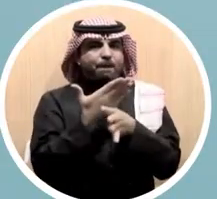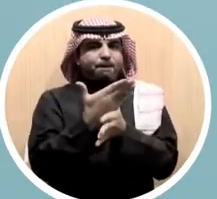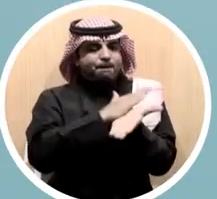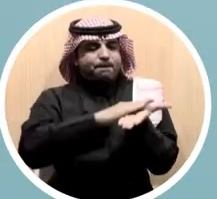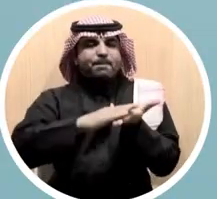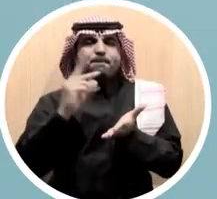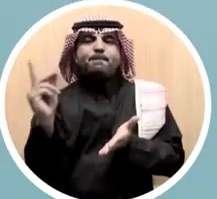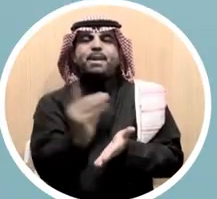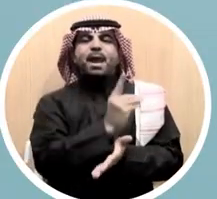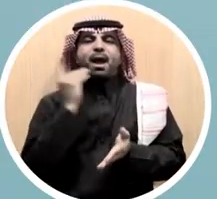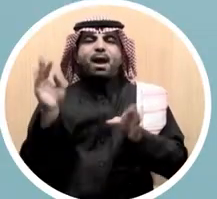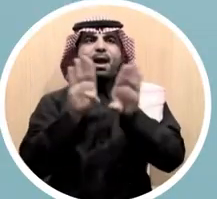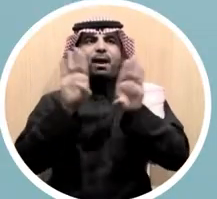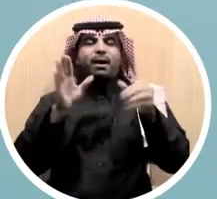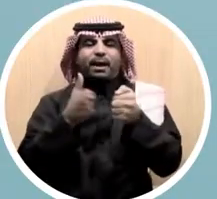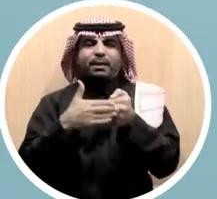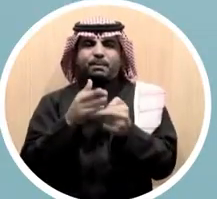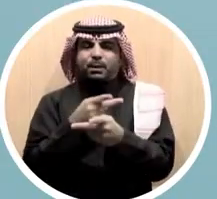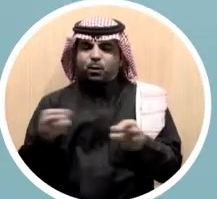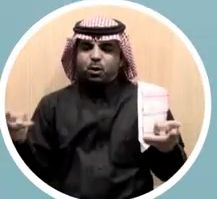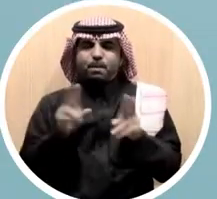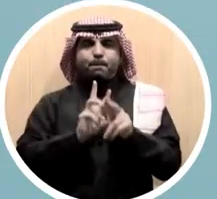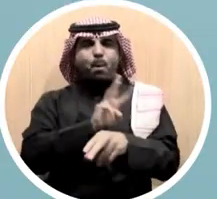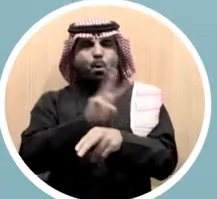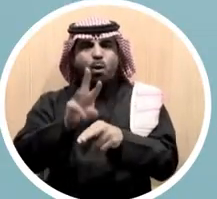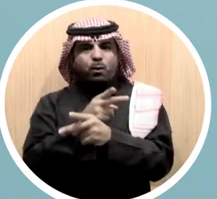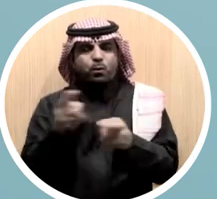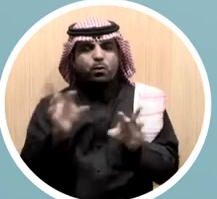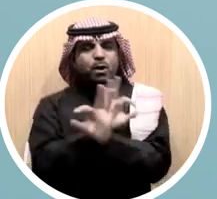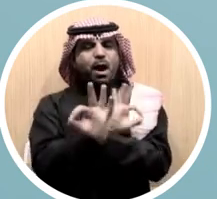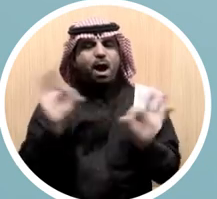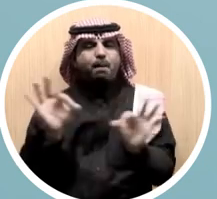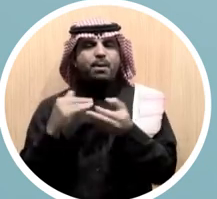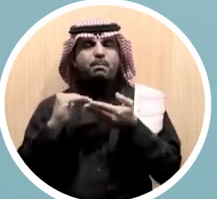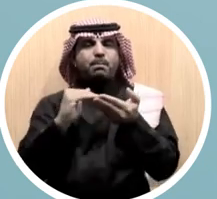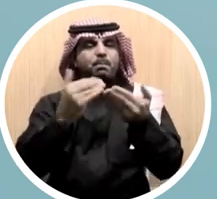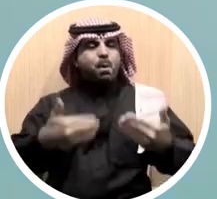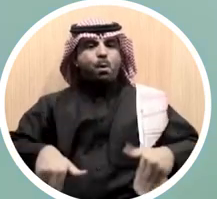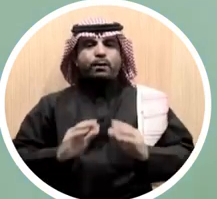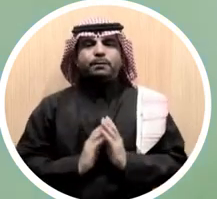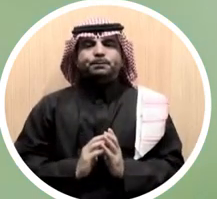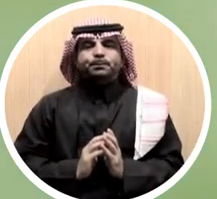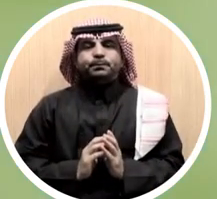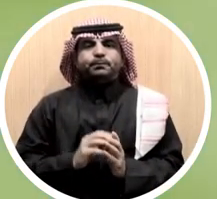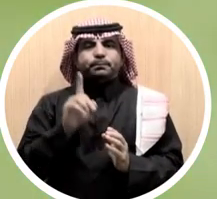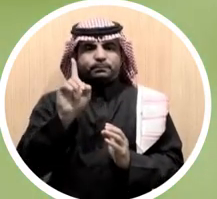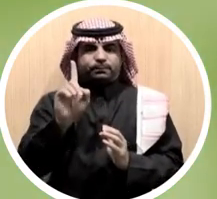بها سامي، وهي كرسي متحرك، منزلقات، أجهزة مساندة، ومعدات